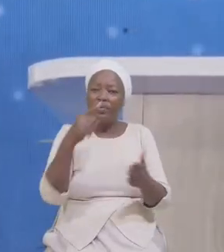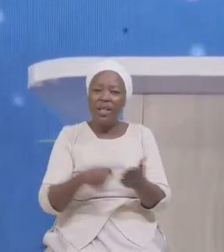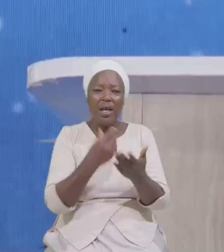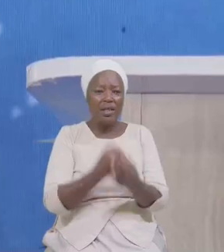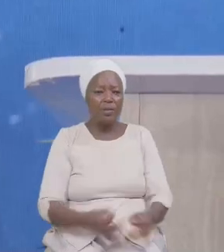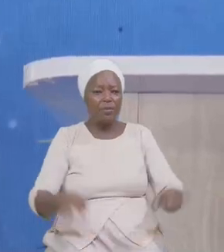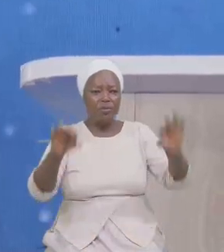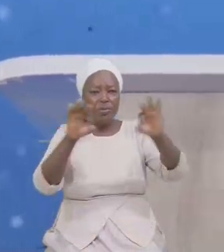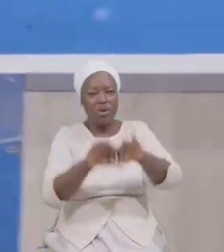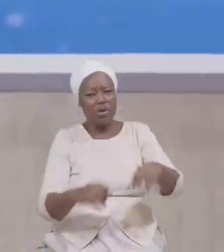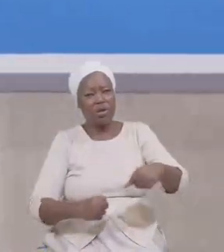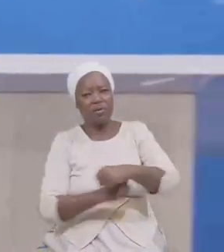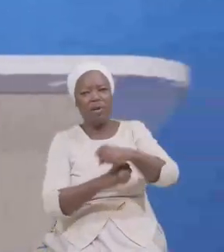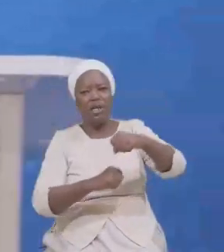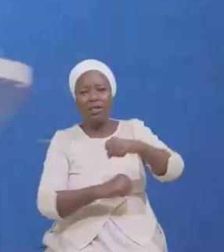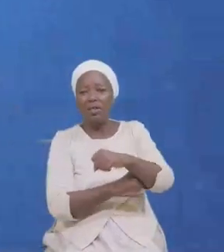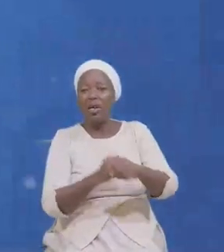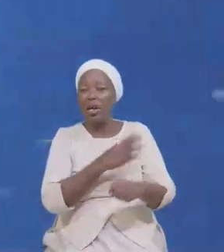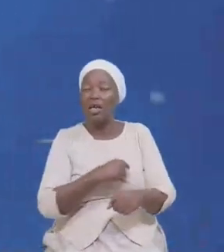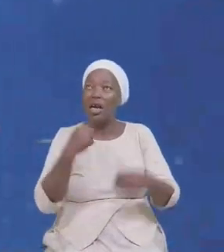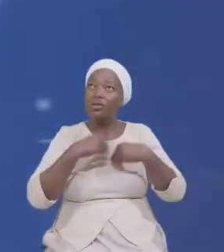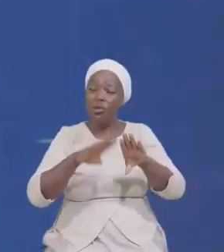pierre angulaire précieuse. Il a dû nous donner